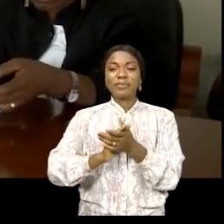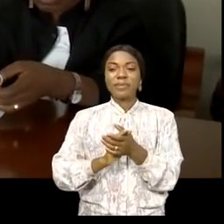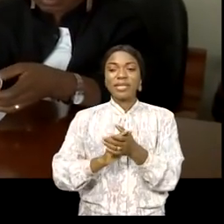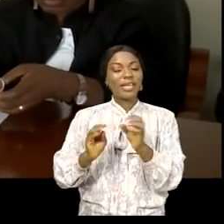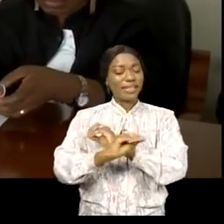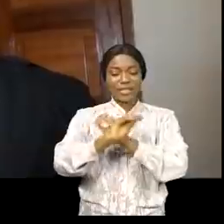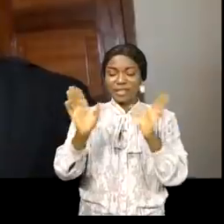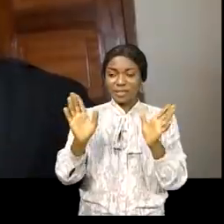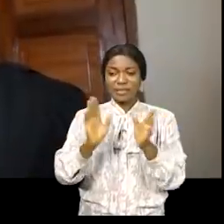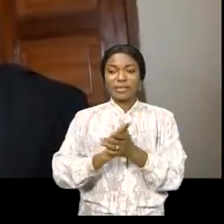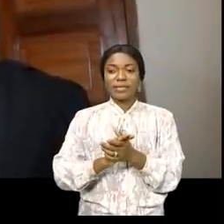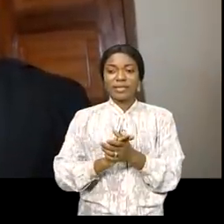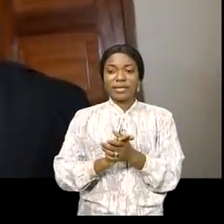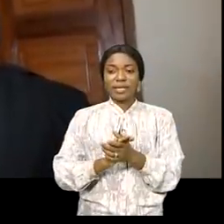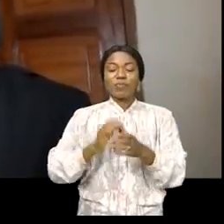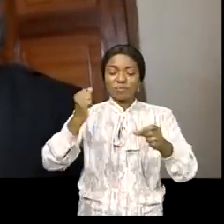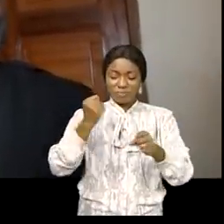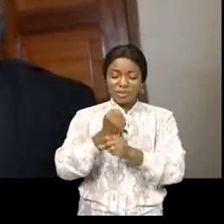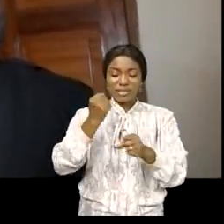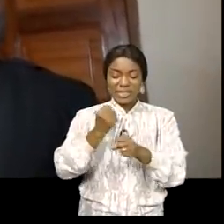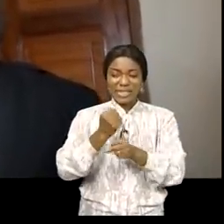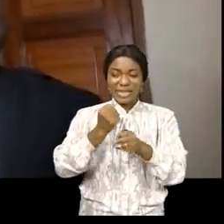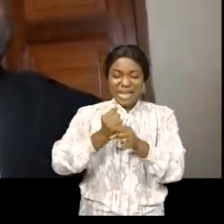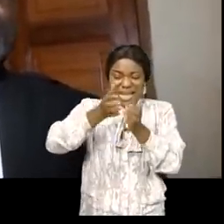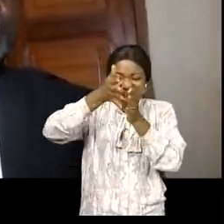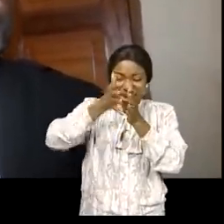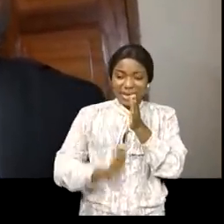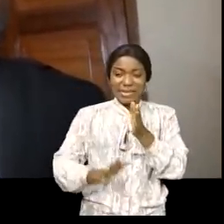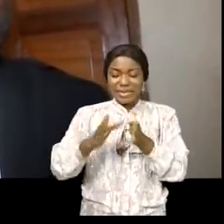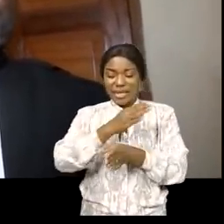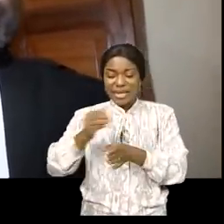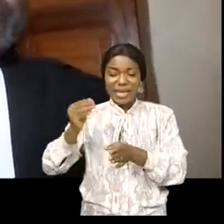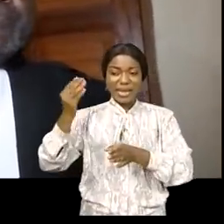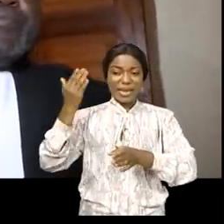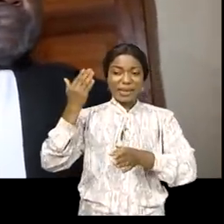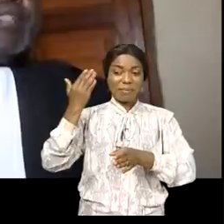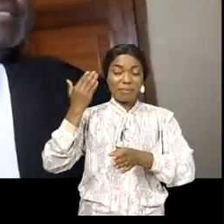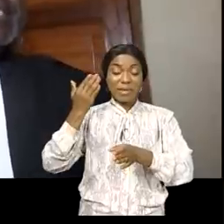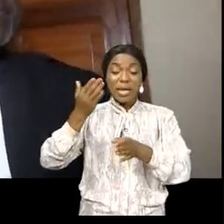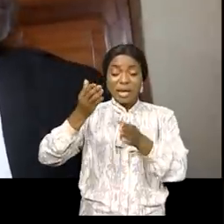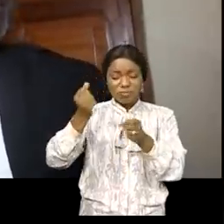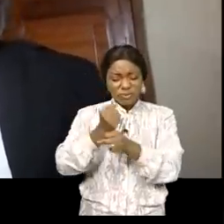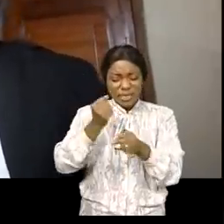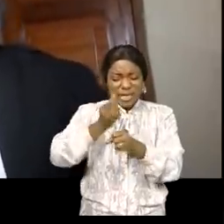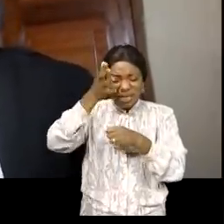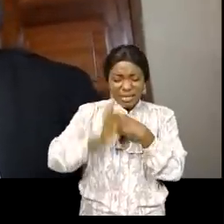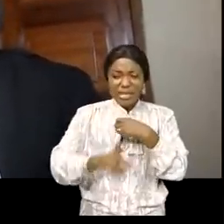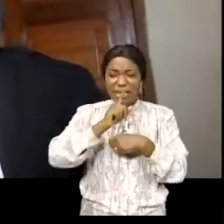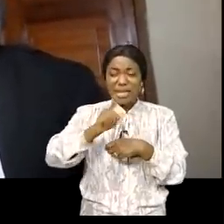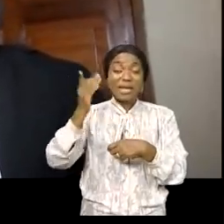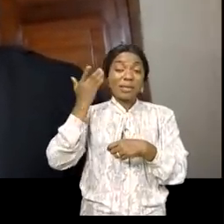éclaire le professionnalisme et le père du barreau. La discipline en est la